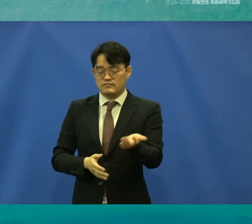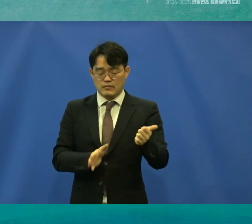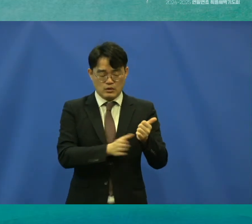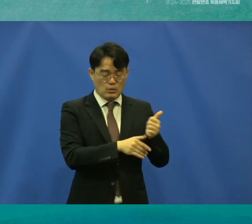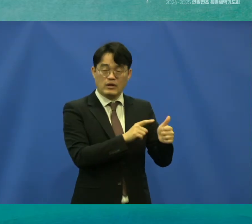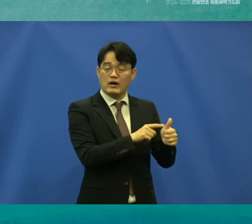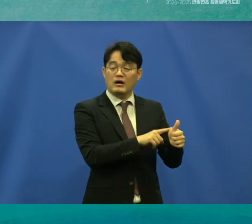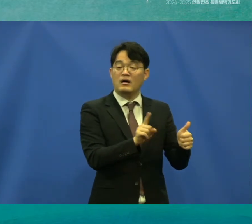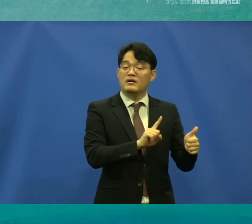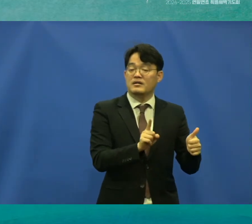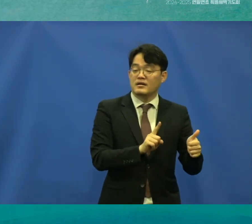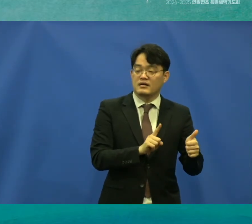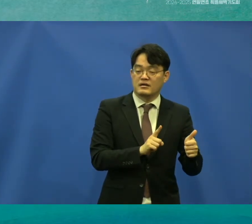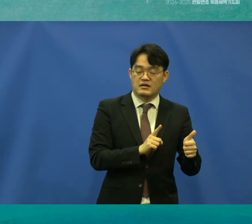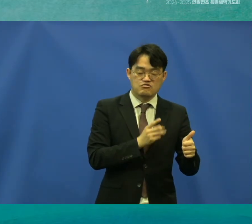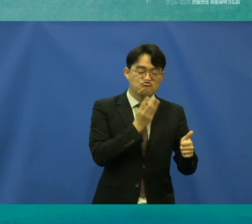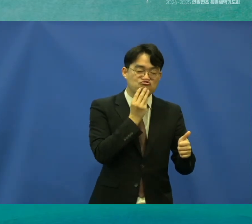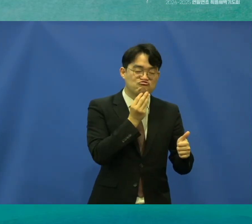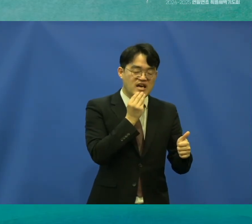수없는 차별.